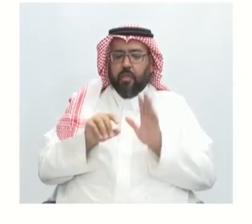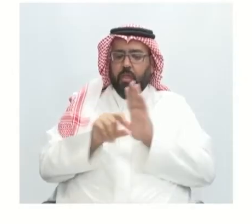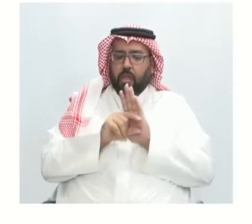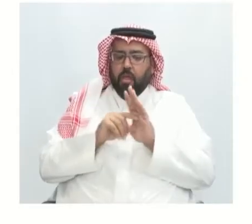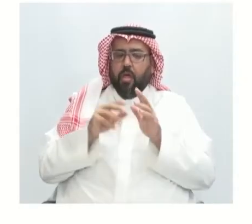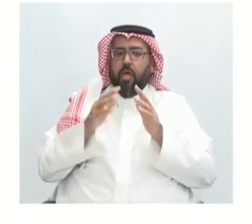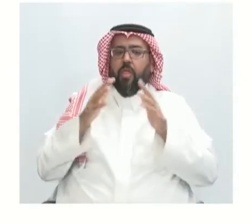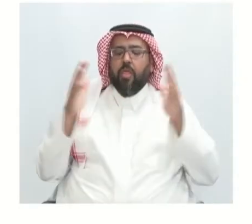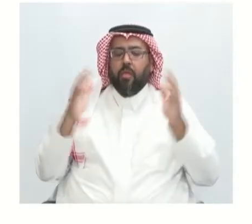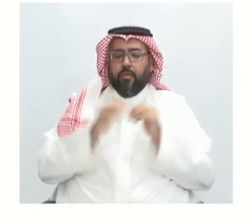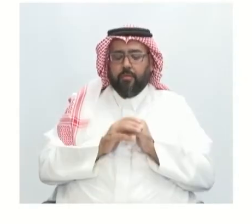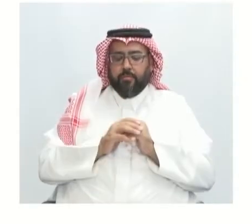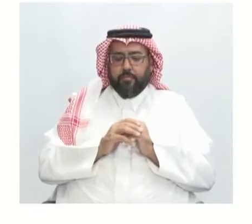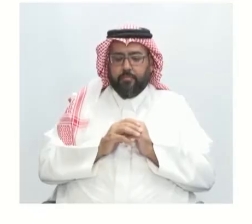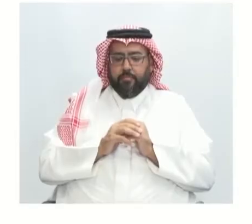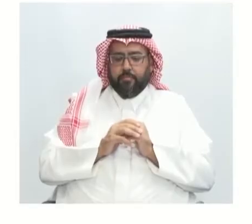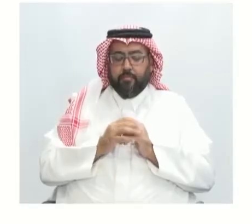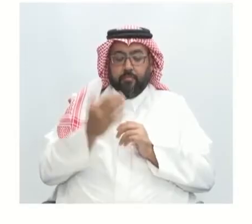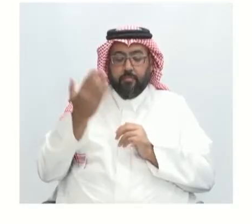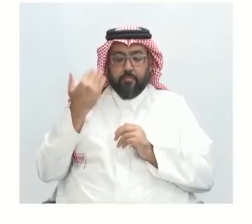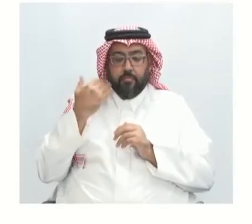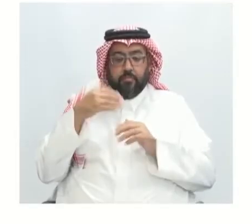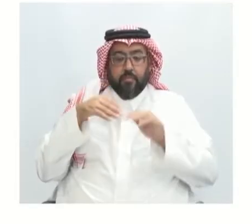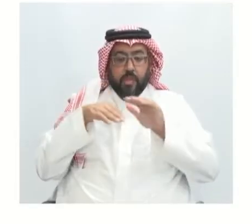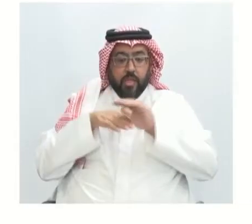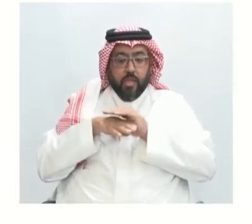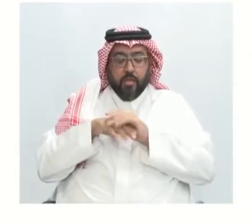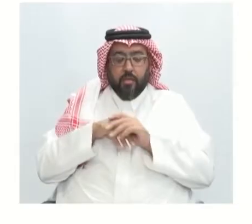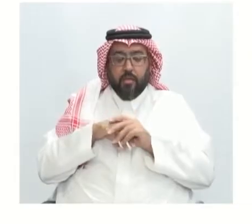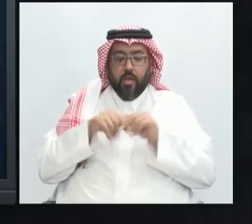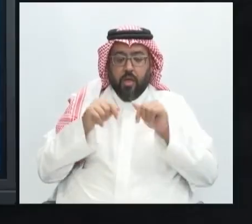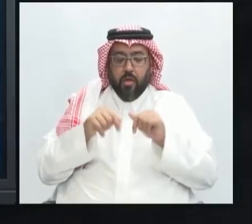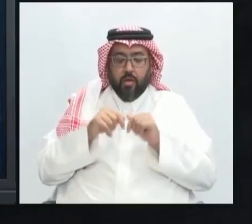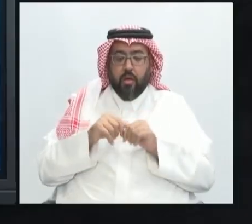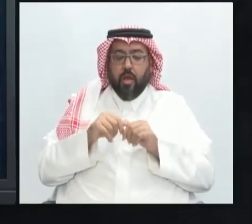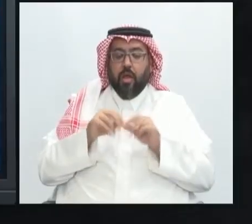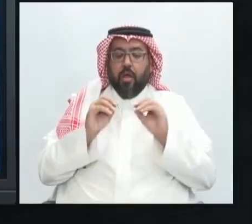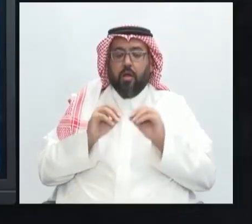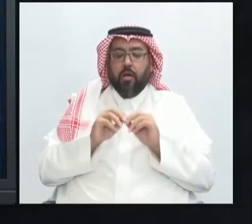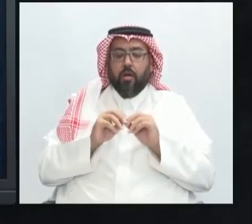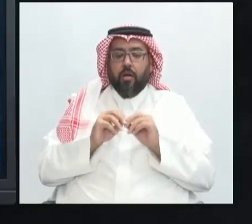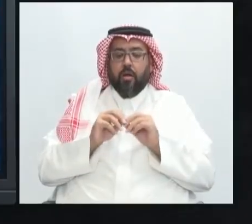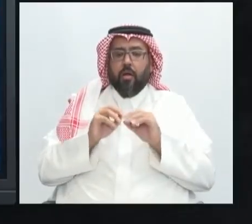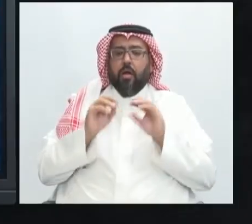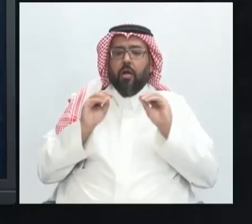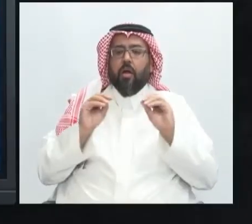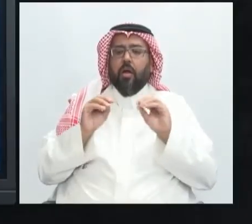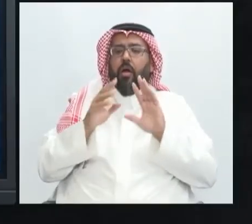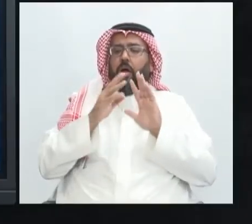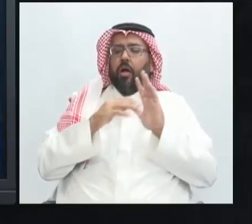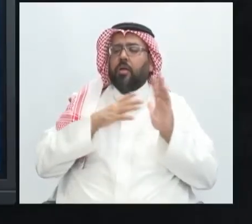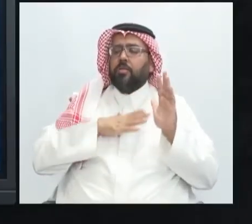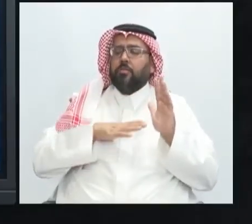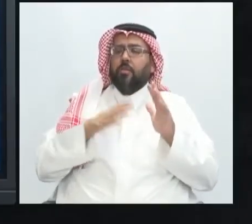وكما ذكرت لكم في بدايه درسنا ابنائي وبناتي لهذا اليوم فالادله الوارده في الثناء على الصابرين